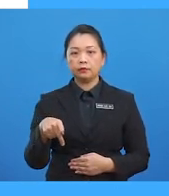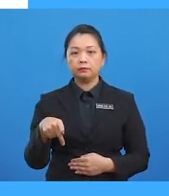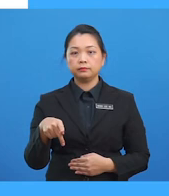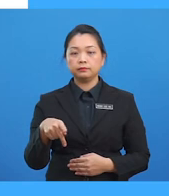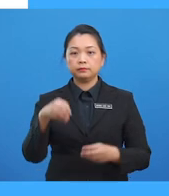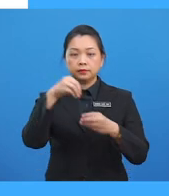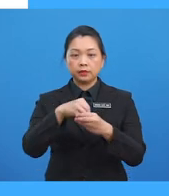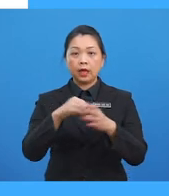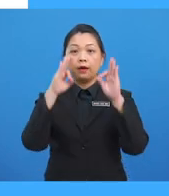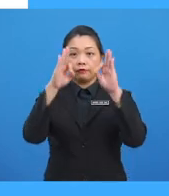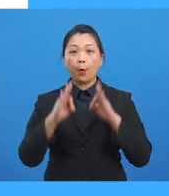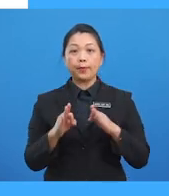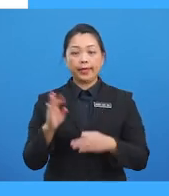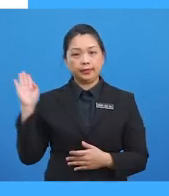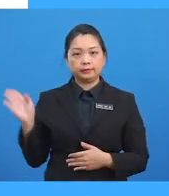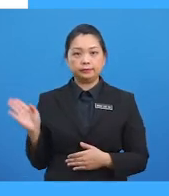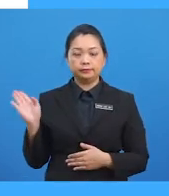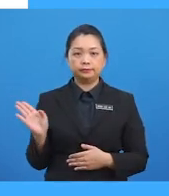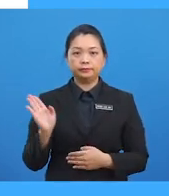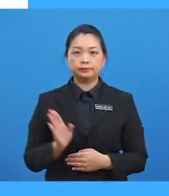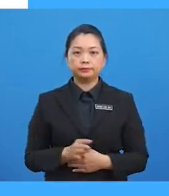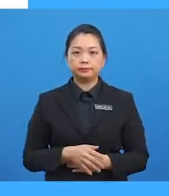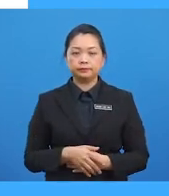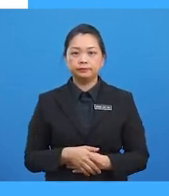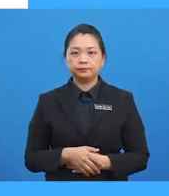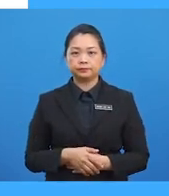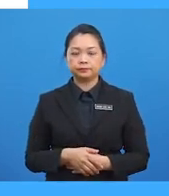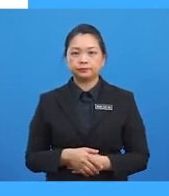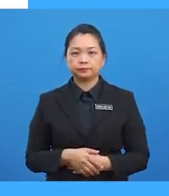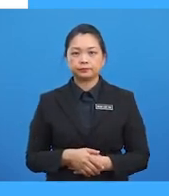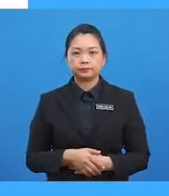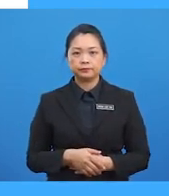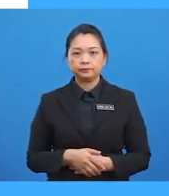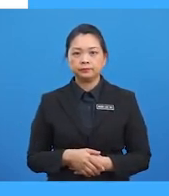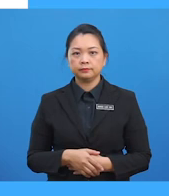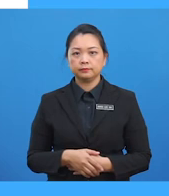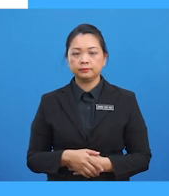geografi dalam format GIF dengan saiz tidak melebihi 100 KB dan